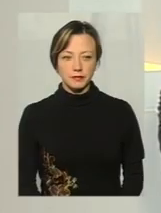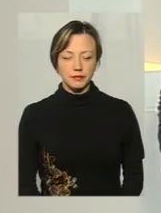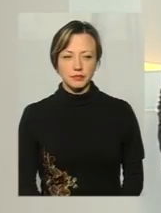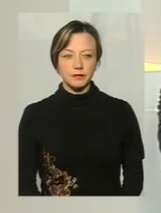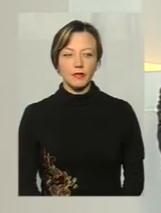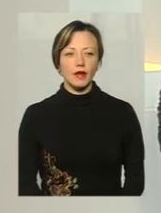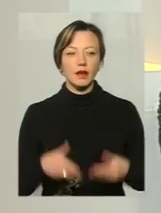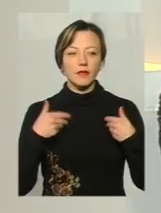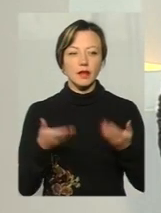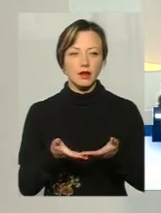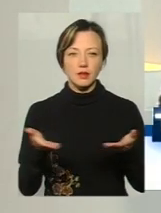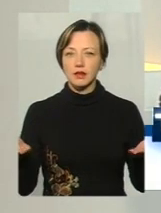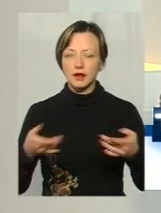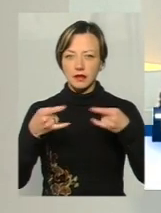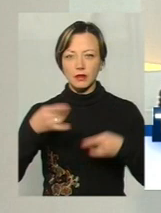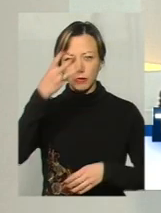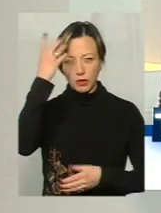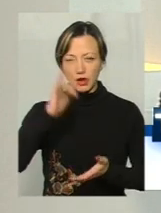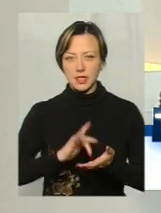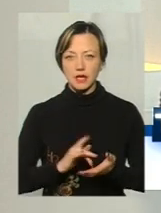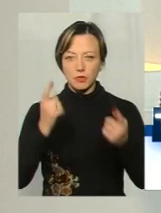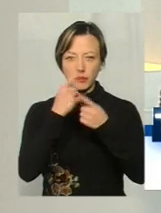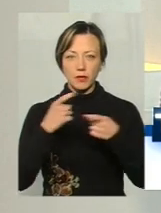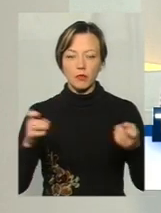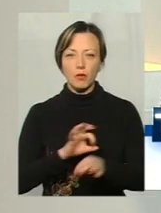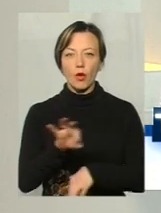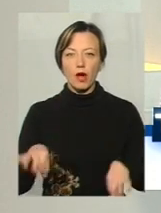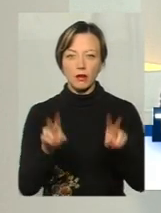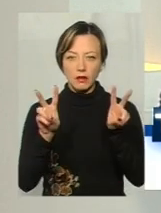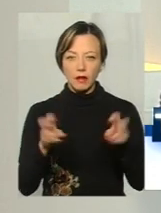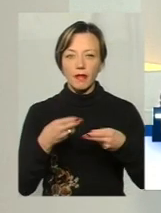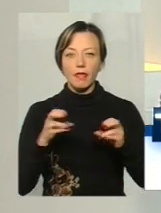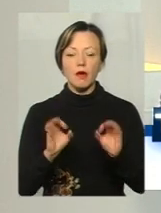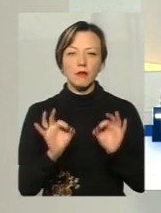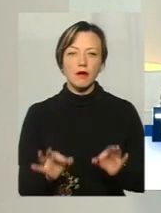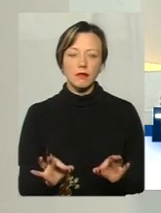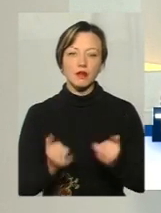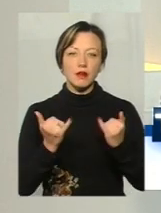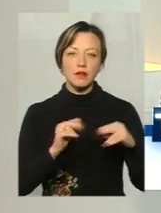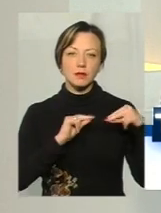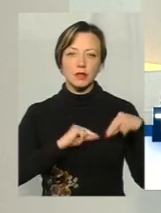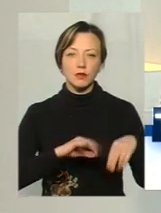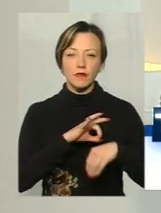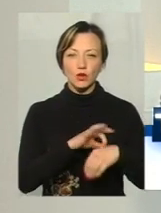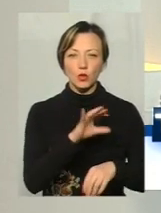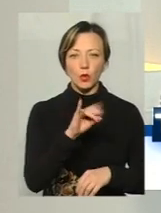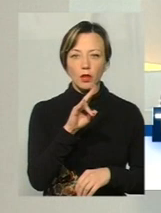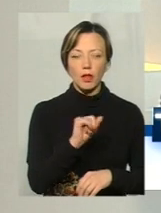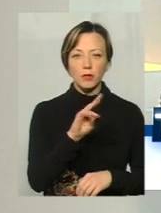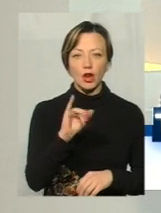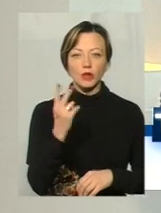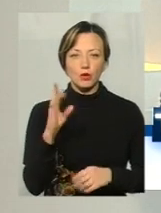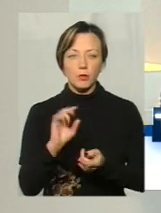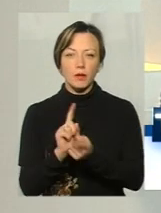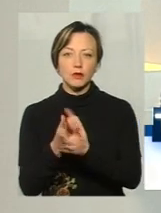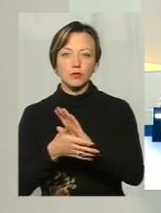Мої вітання усім телеглядачам Поділля Центр. В ефірі проект «Де правда?». Сьогодні у цій студії для вас працює ведуча Юна Мітрашко,